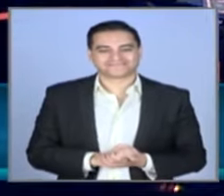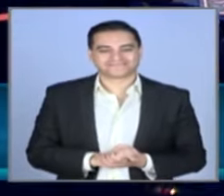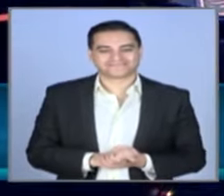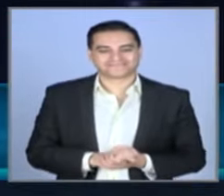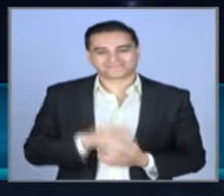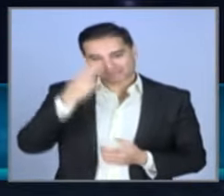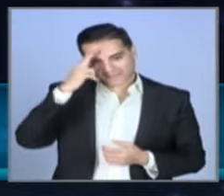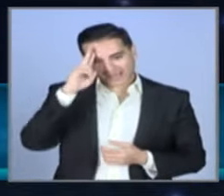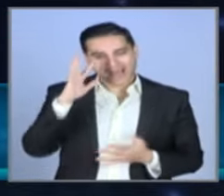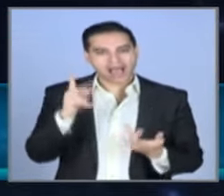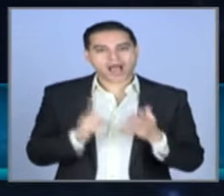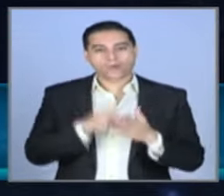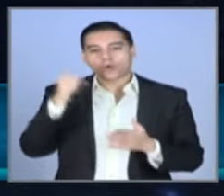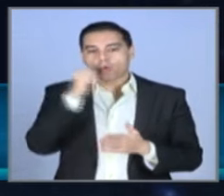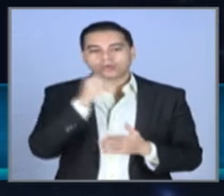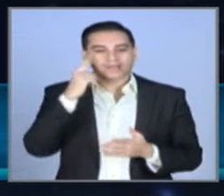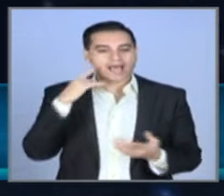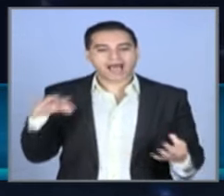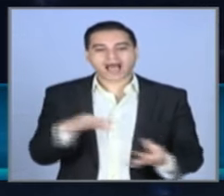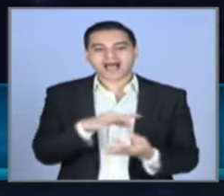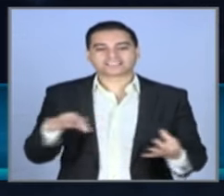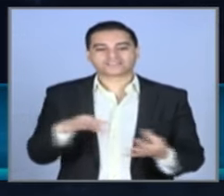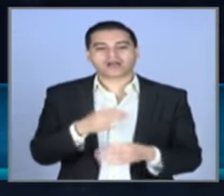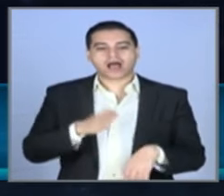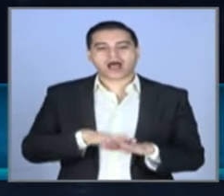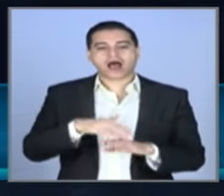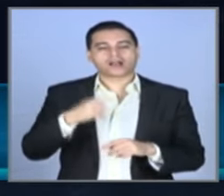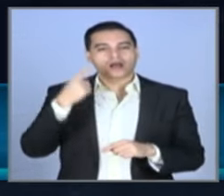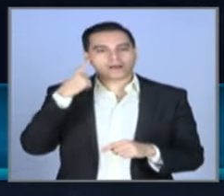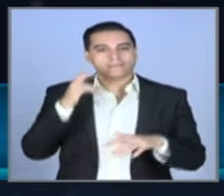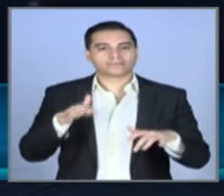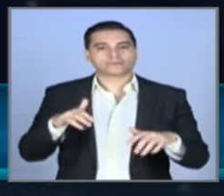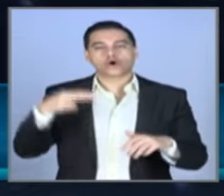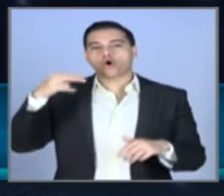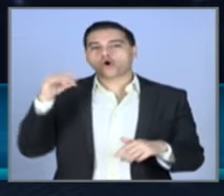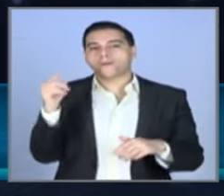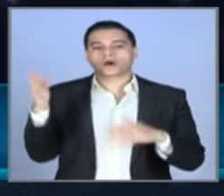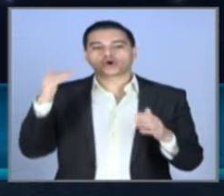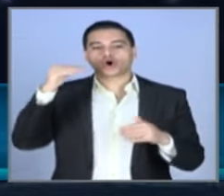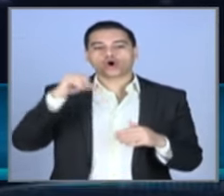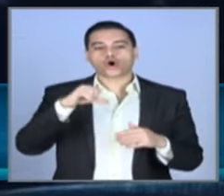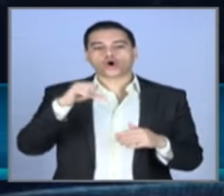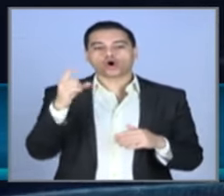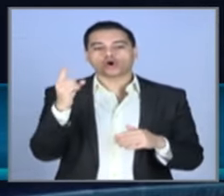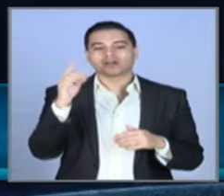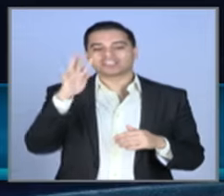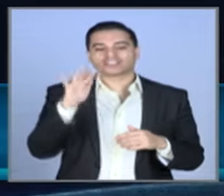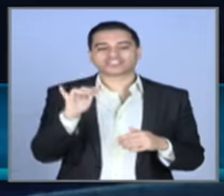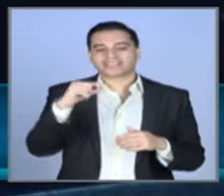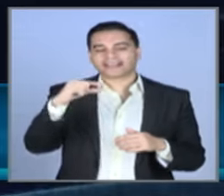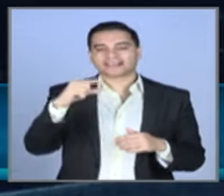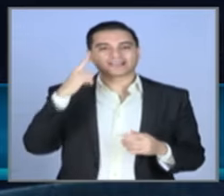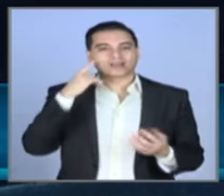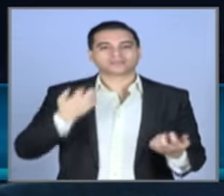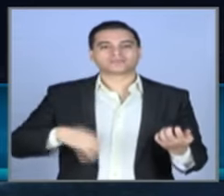هو ما هي اول اغنيه عزف فيها عمر خرشد على الجيتار للفنانه